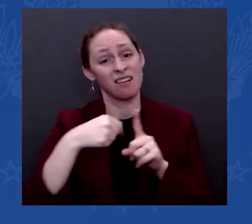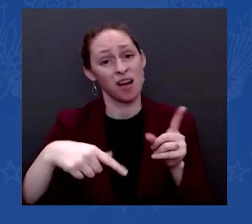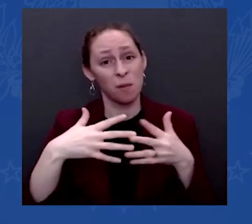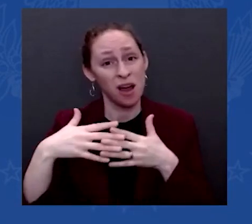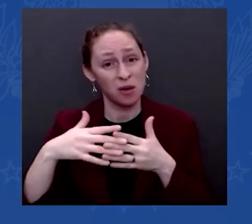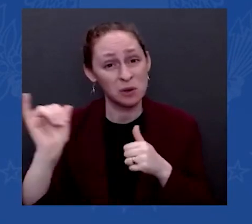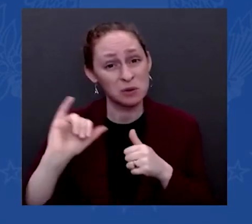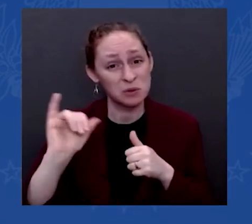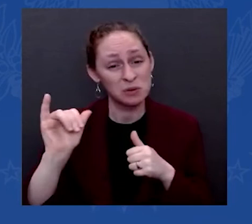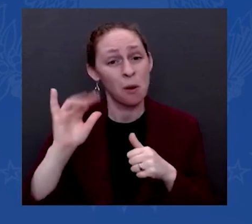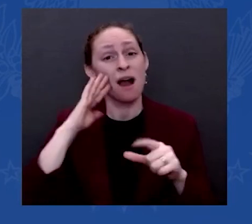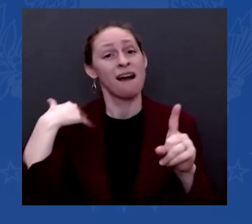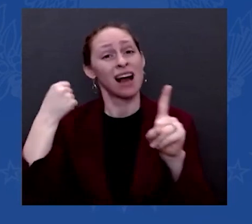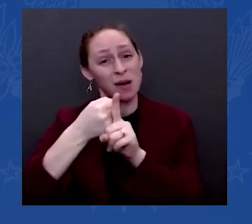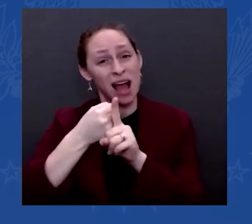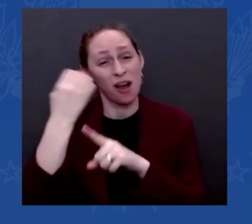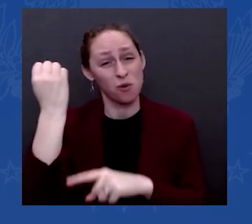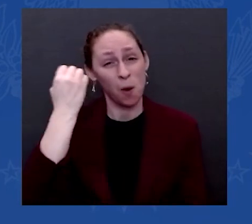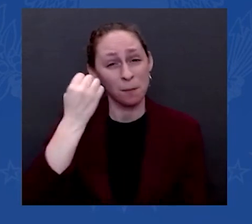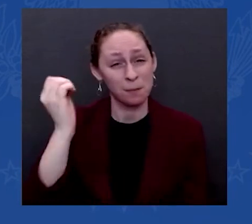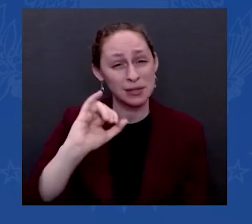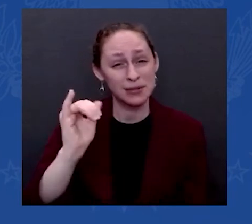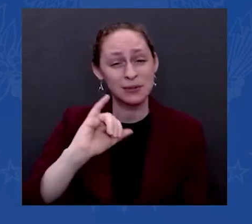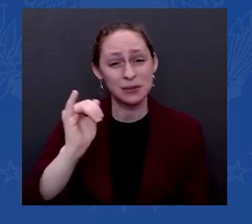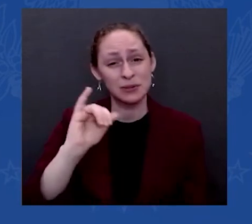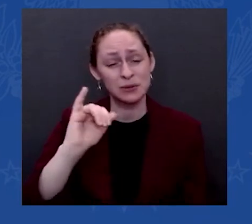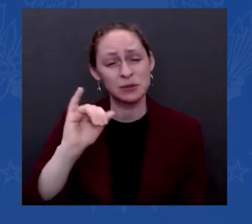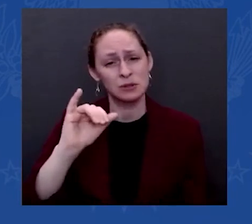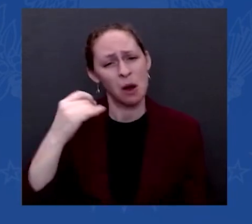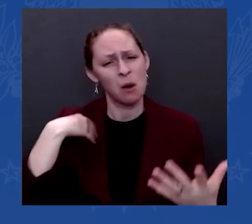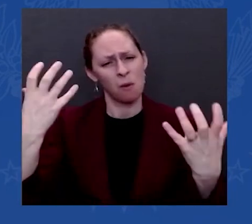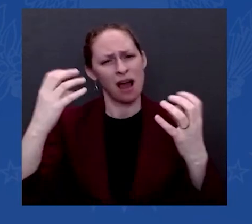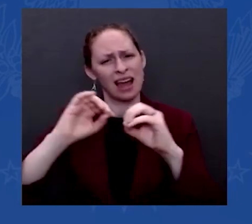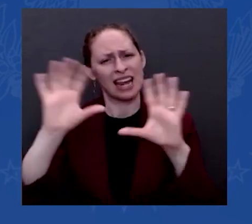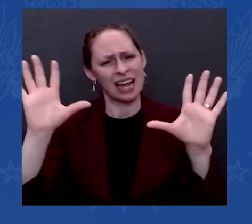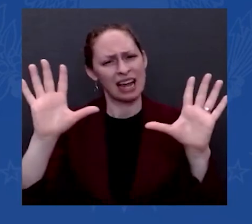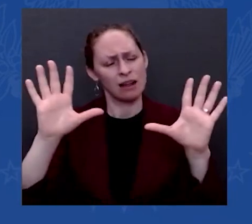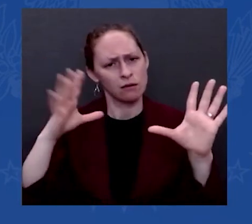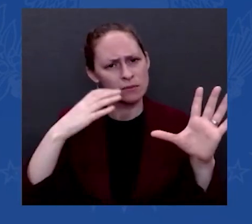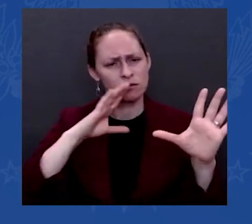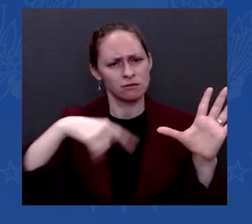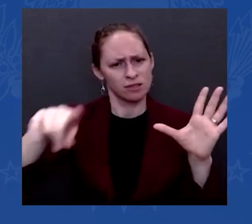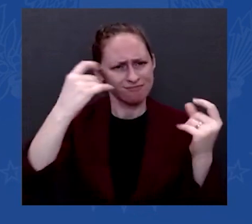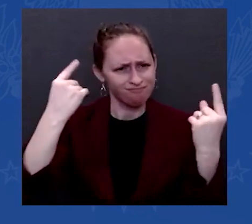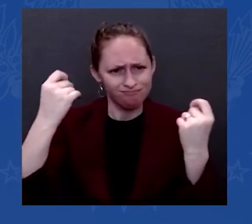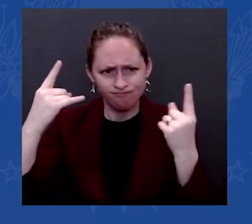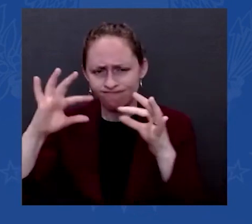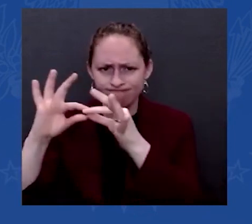думаю что это все изменит но это зависит от того в какой степени мы сможем добиться полного единства на фронте